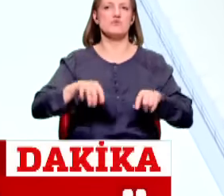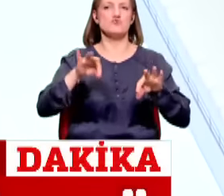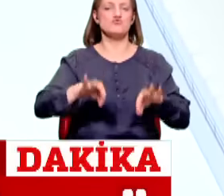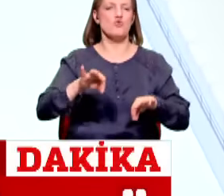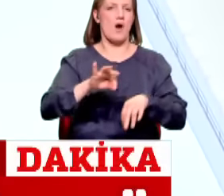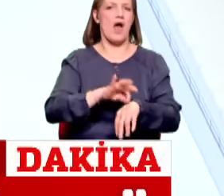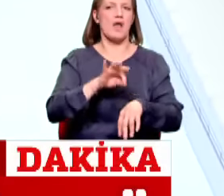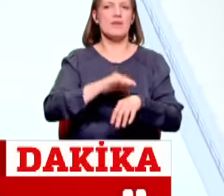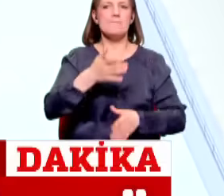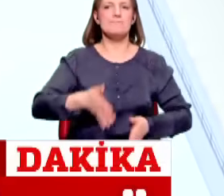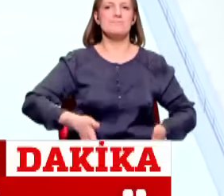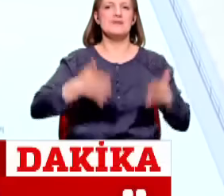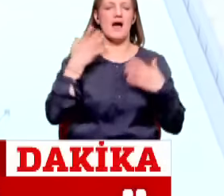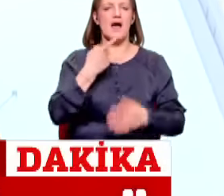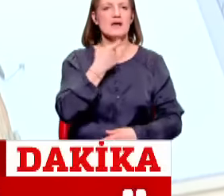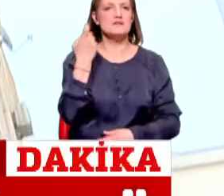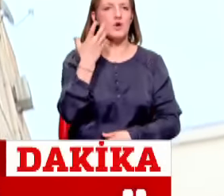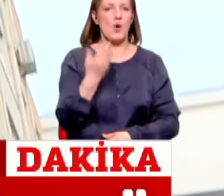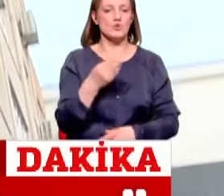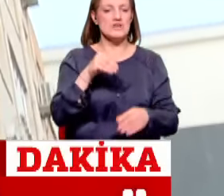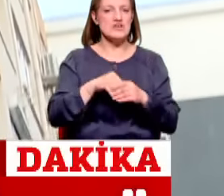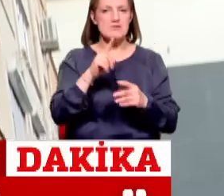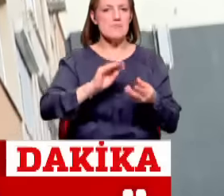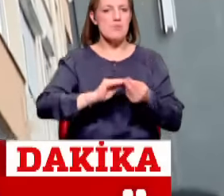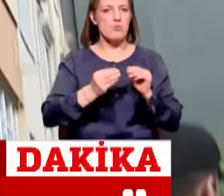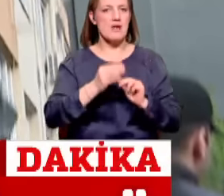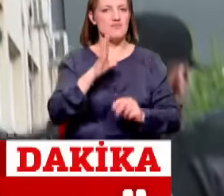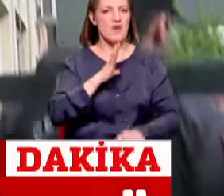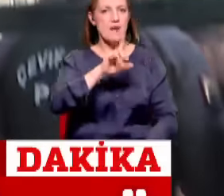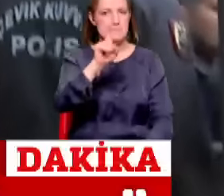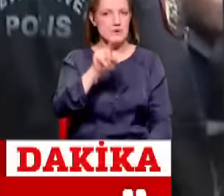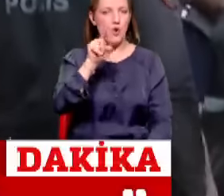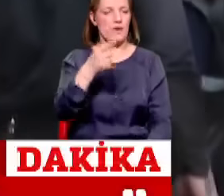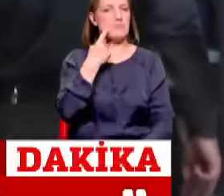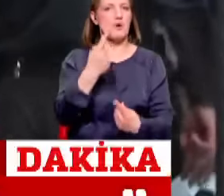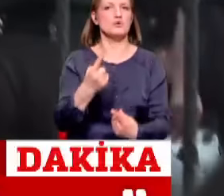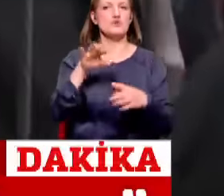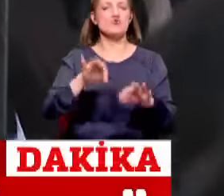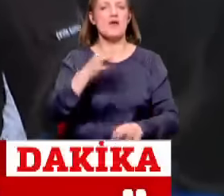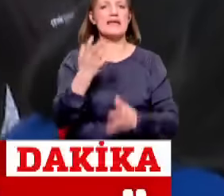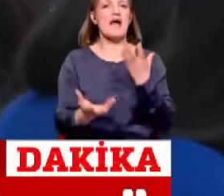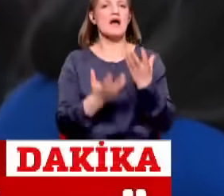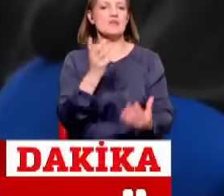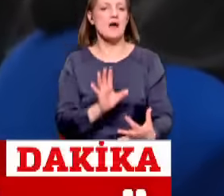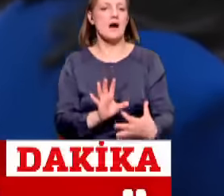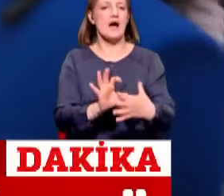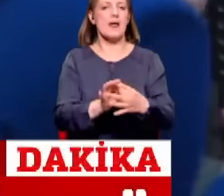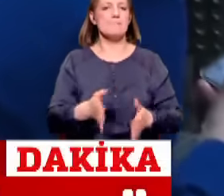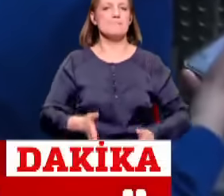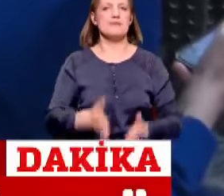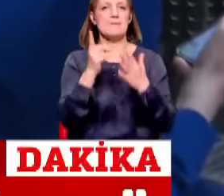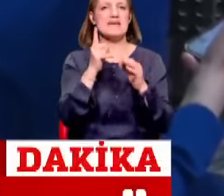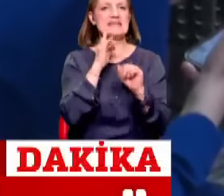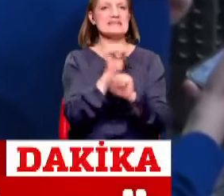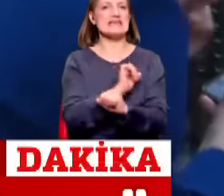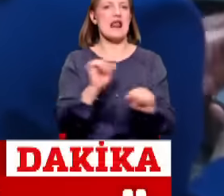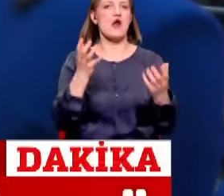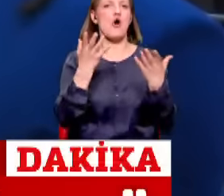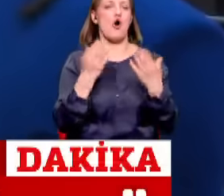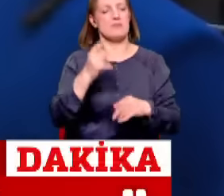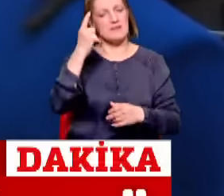eski olduğu için bir sorun var mı ona bakılıyor, ama şu anda yangınla ilgili binada herhangi bir zarar